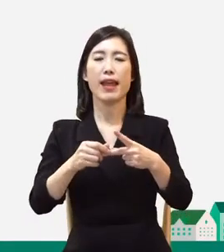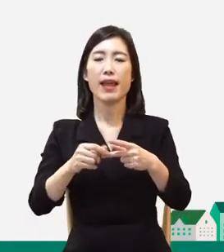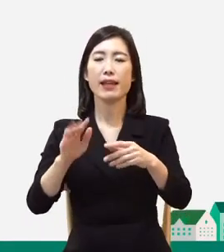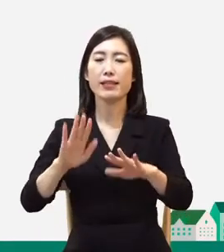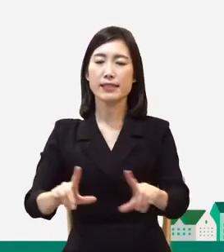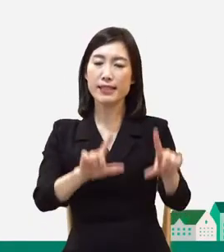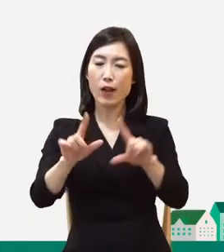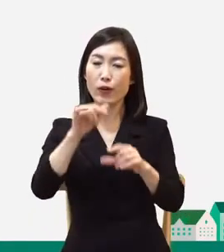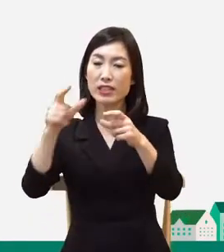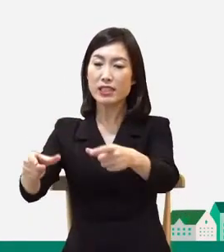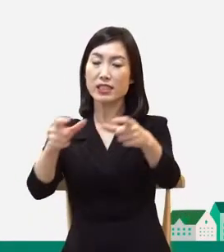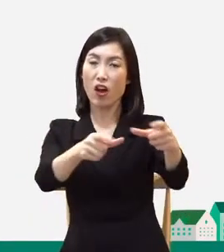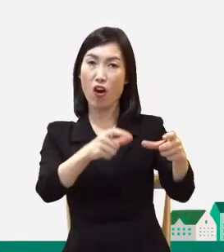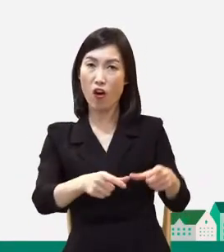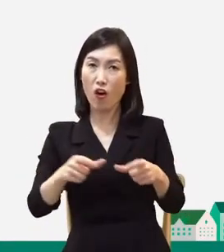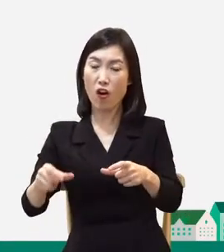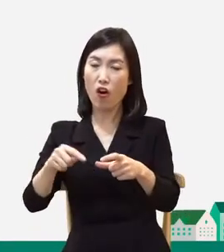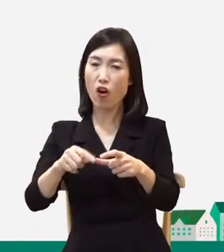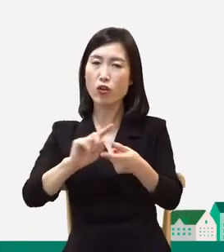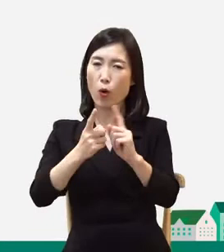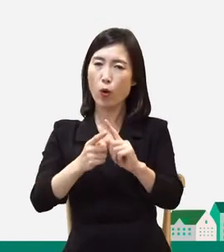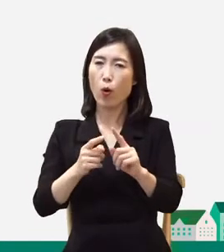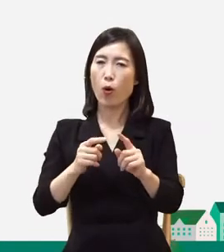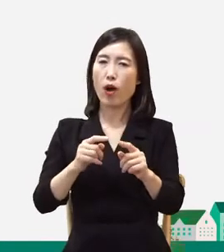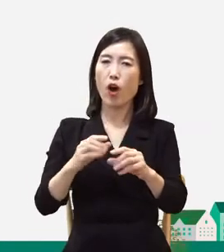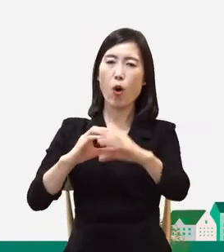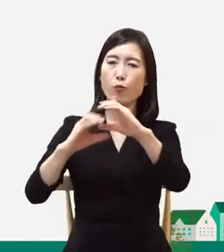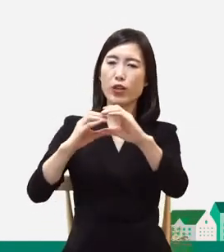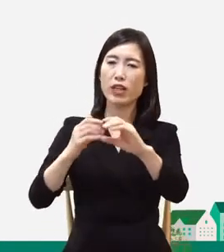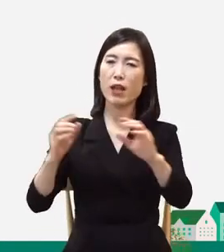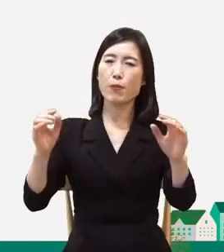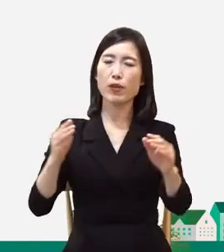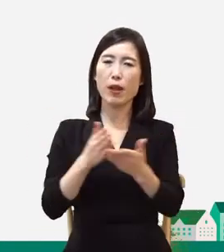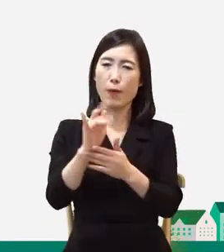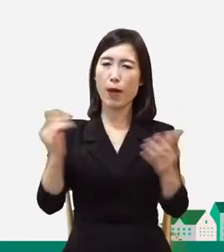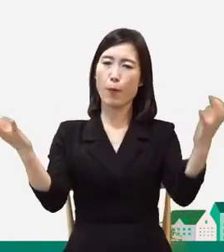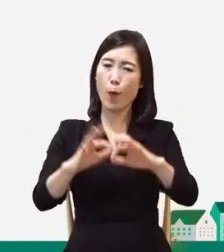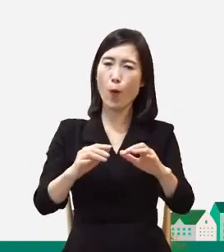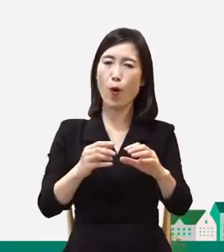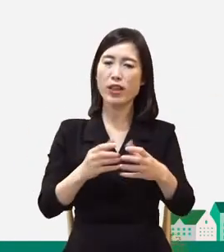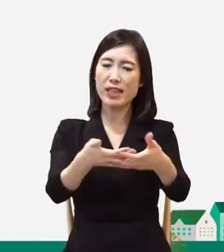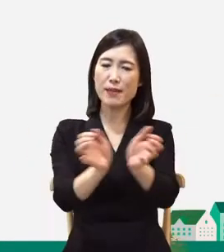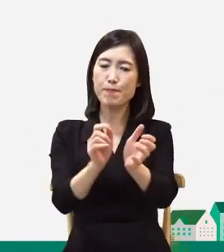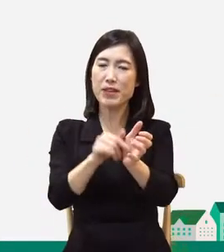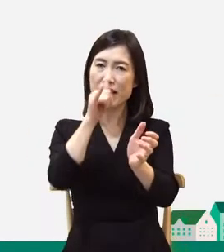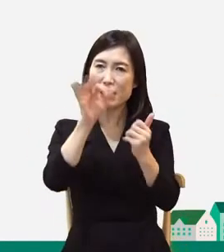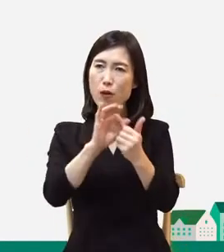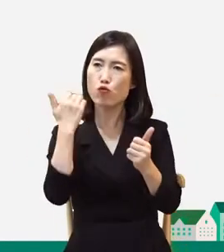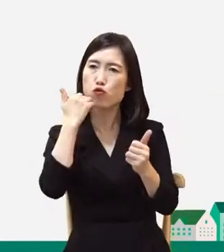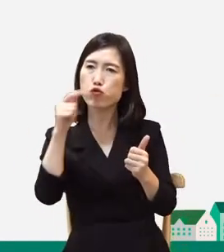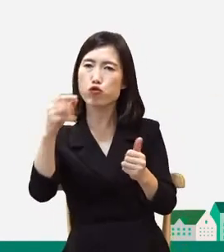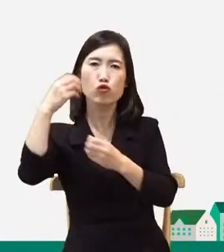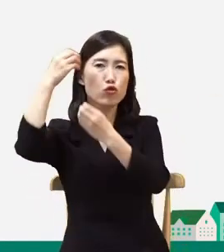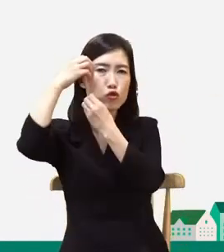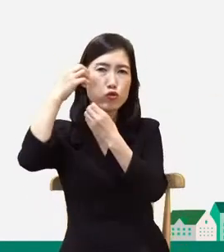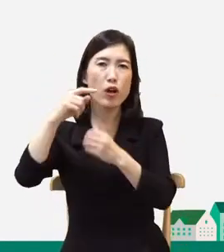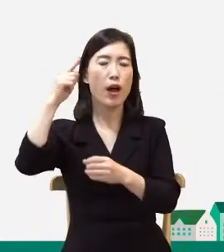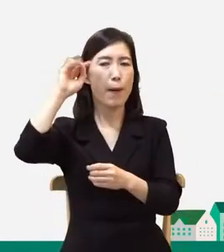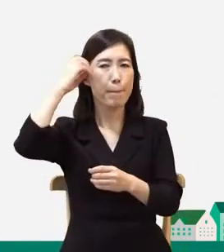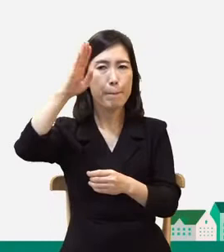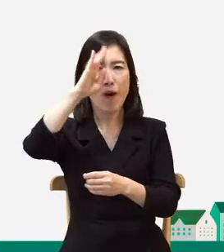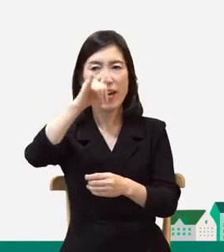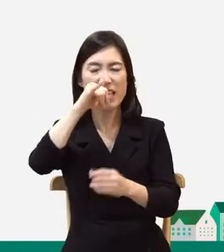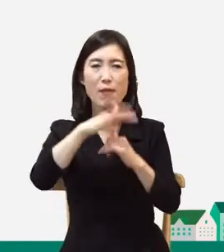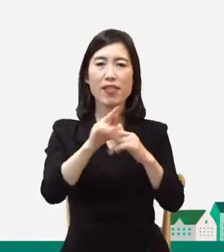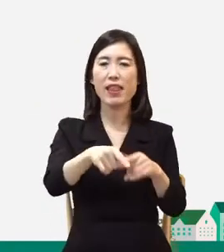지역사회 커뮤니티 구축을 통해서 통합 서비스를 제공하는 것이 필요하다고 생각합니다. 그럼으로써 지역사회 네트워크가